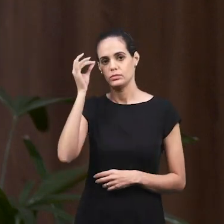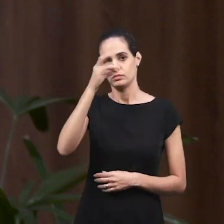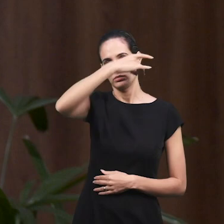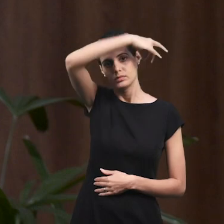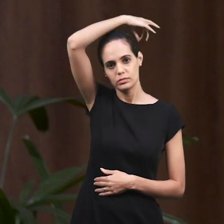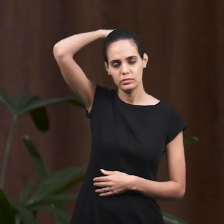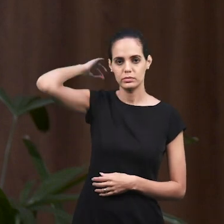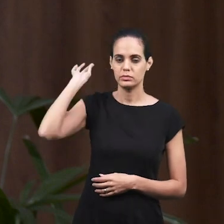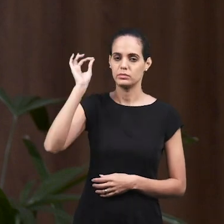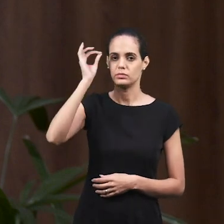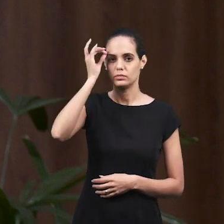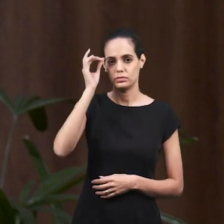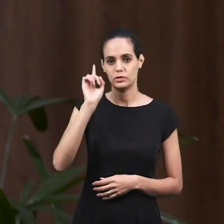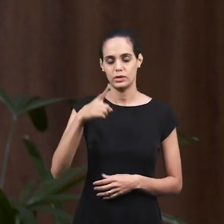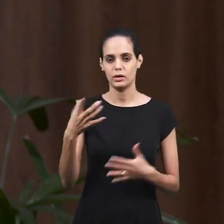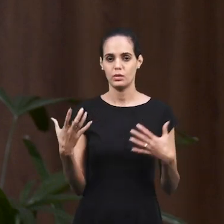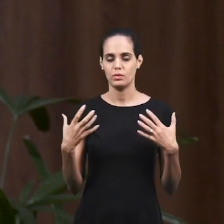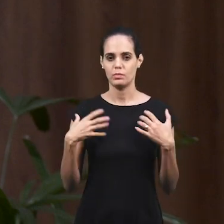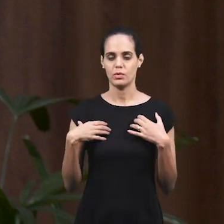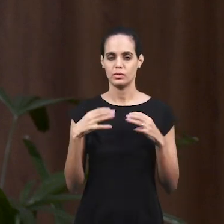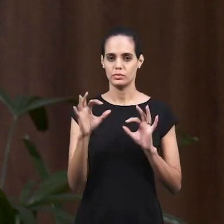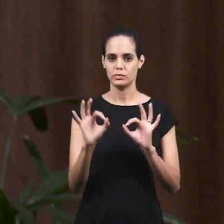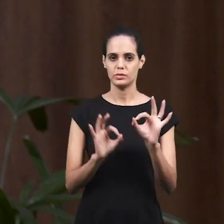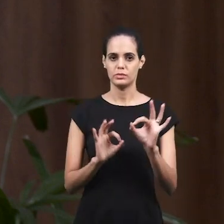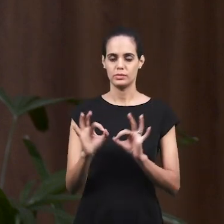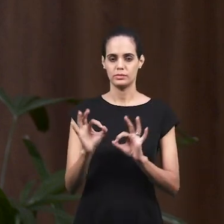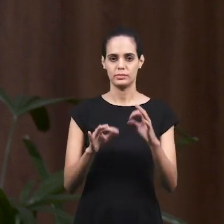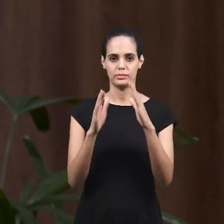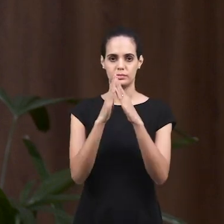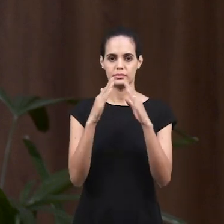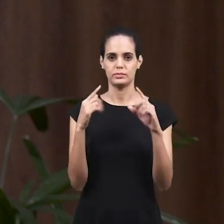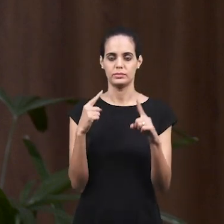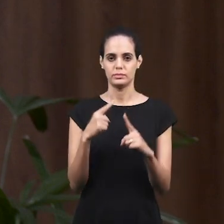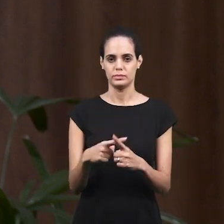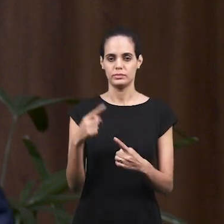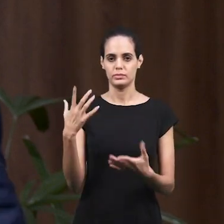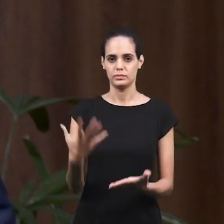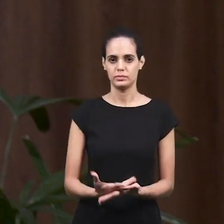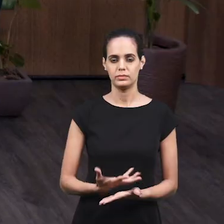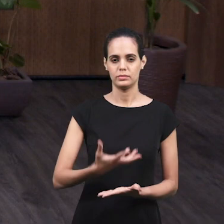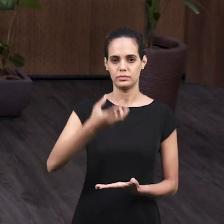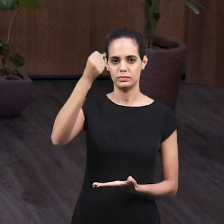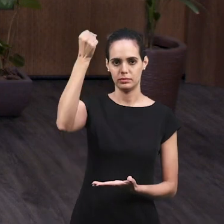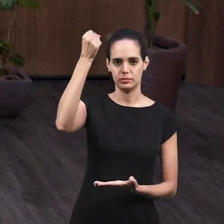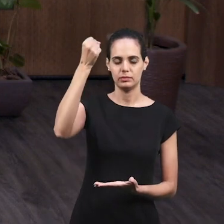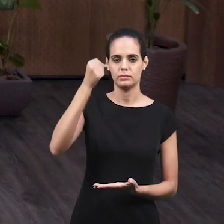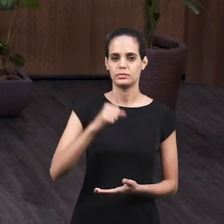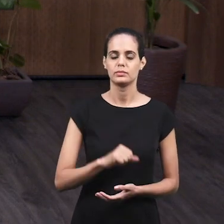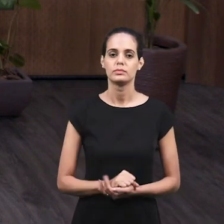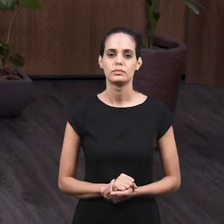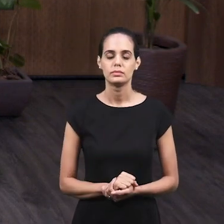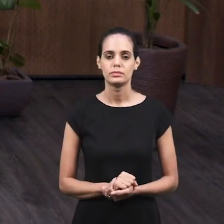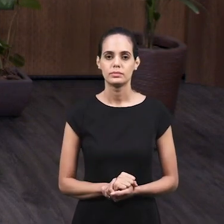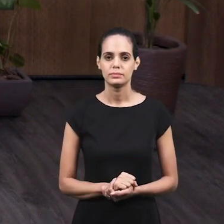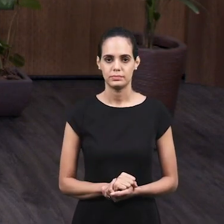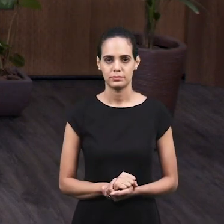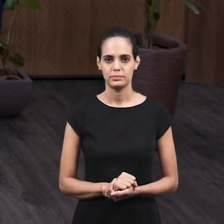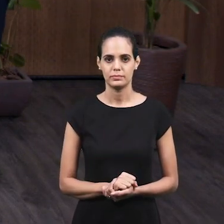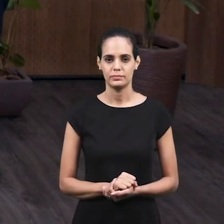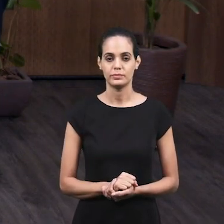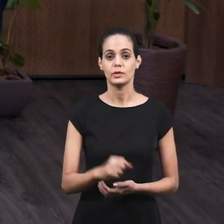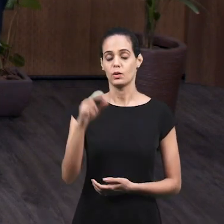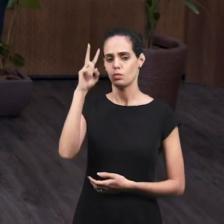révélée par le Saint-Esprit, qui est la préparation, la forme de préparation pour l'Église qui sera